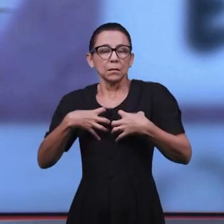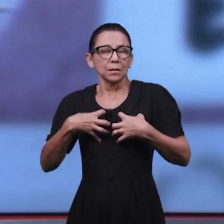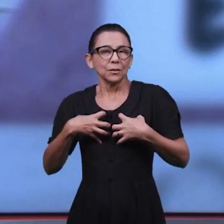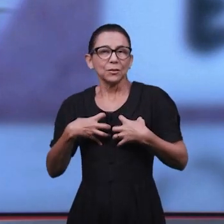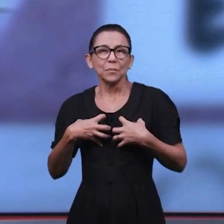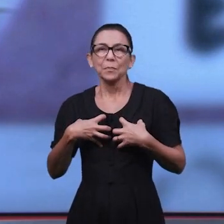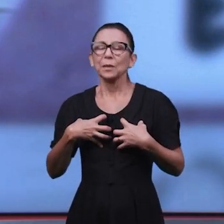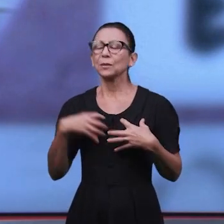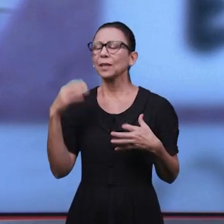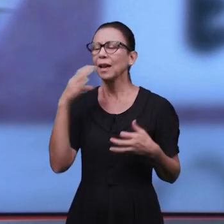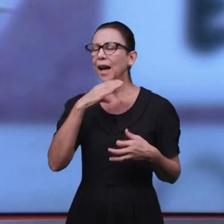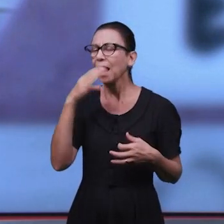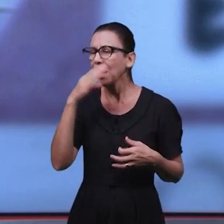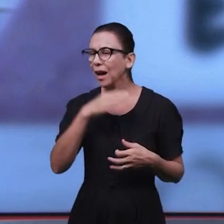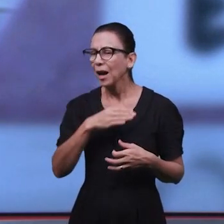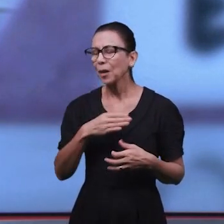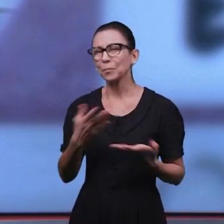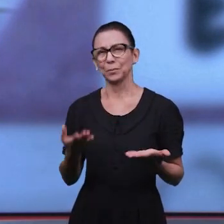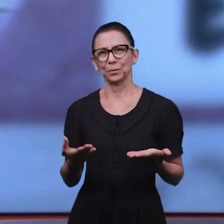va